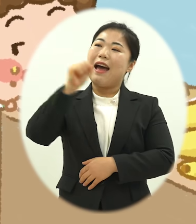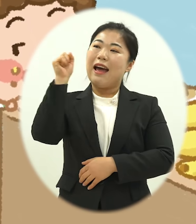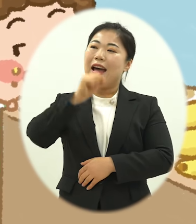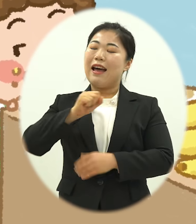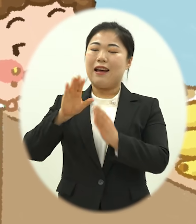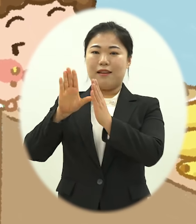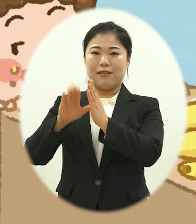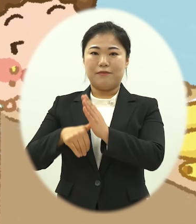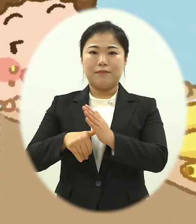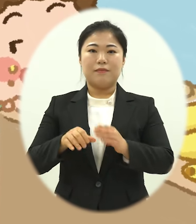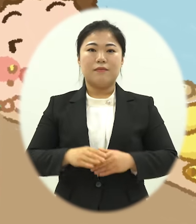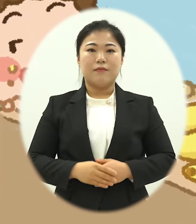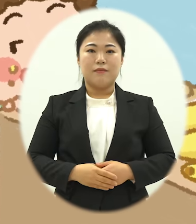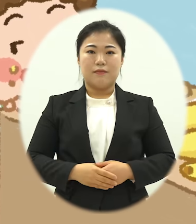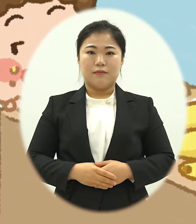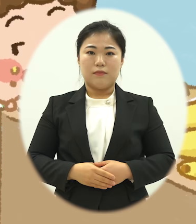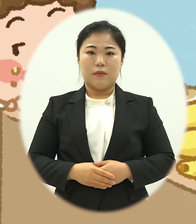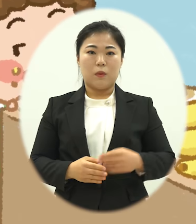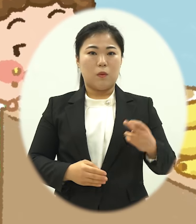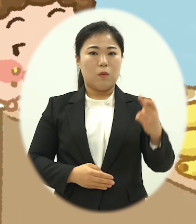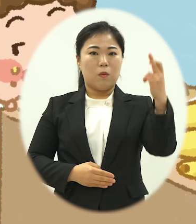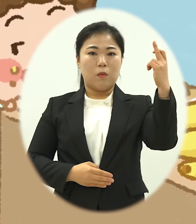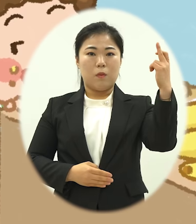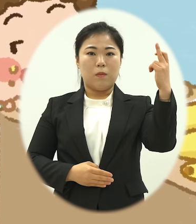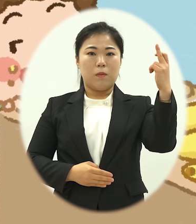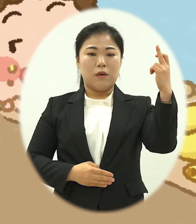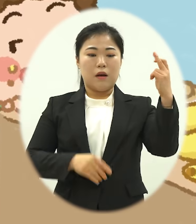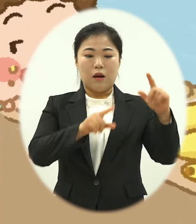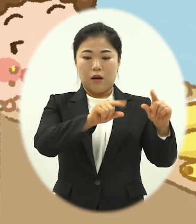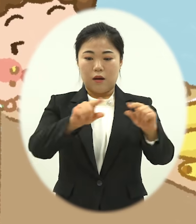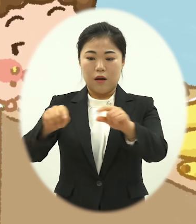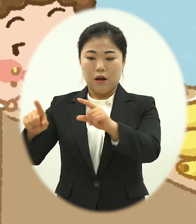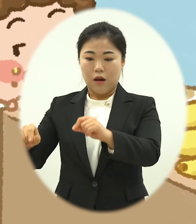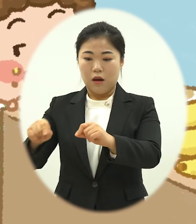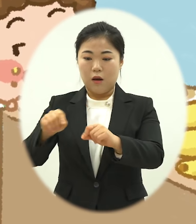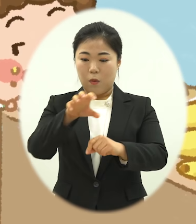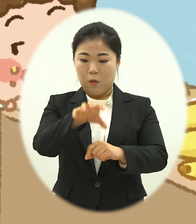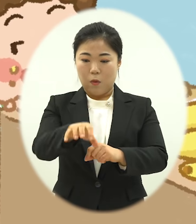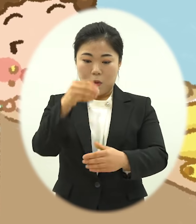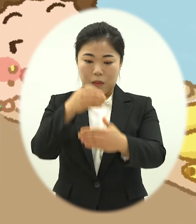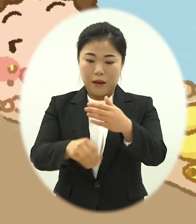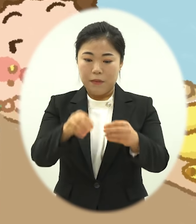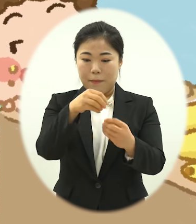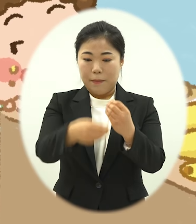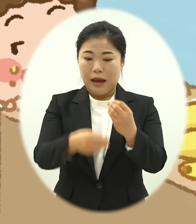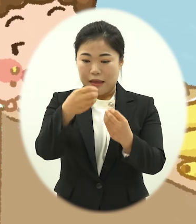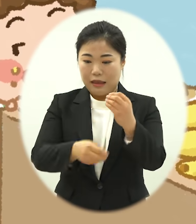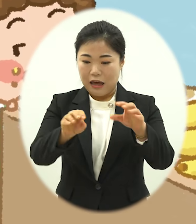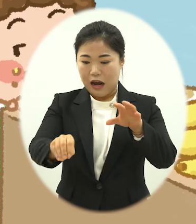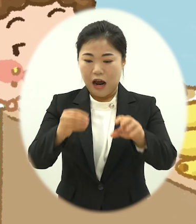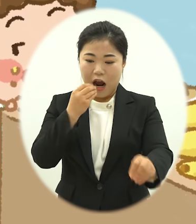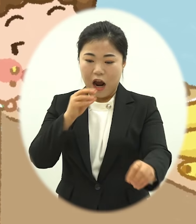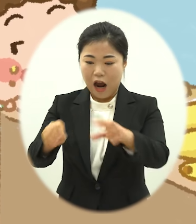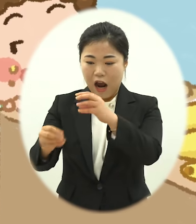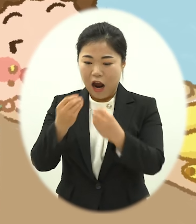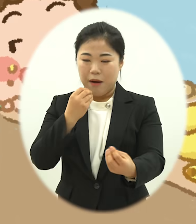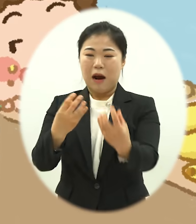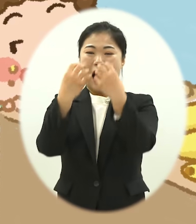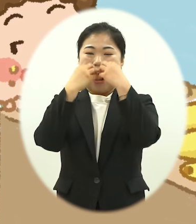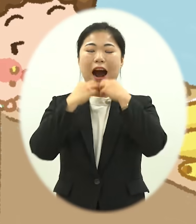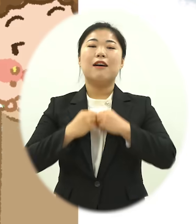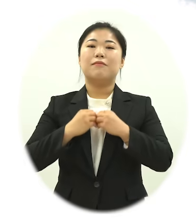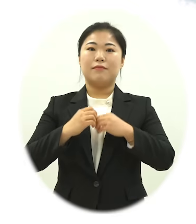끄덕이는 사이 오빠는 시식 코너에 남은 바나나 조각을 모두 집어